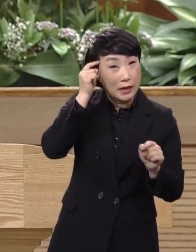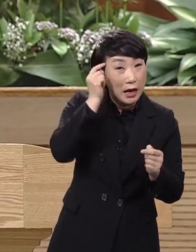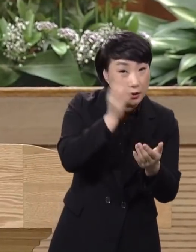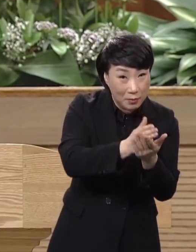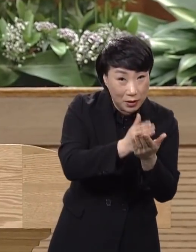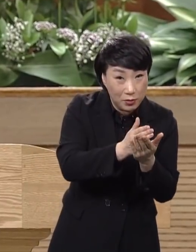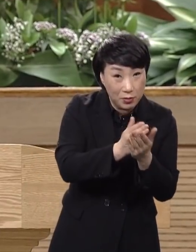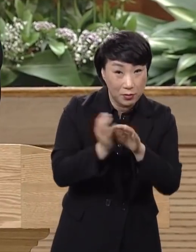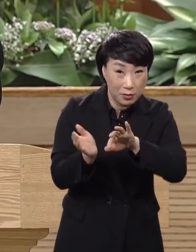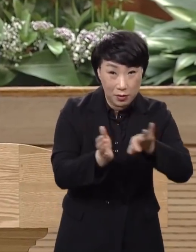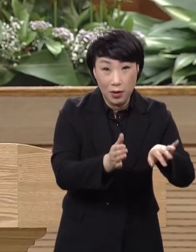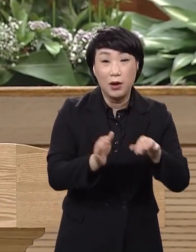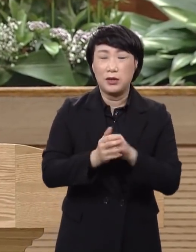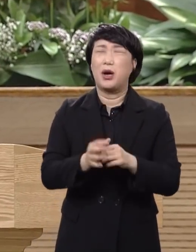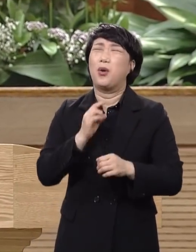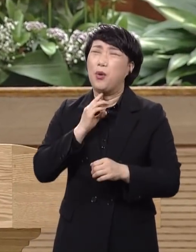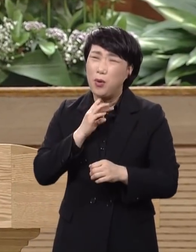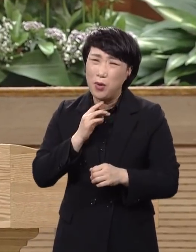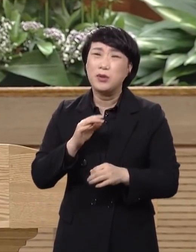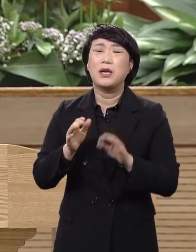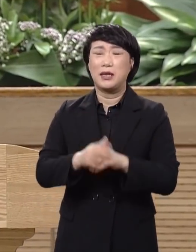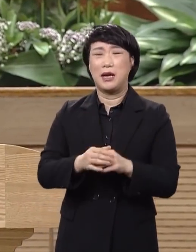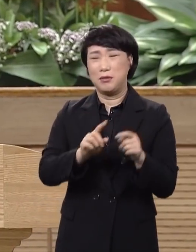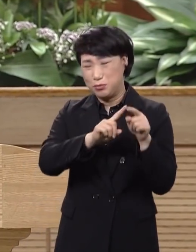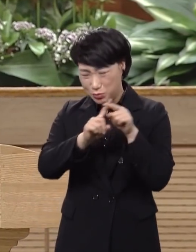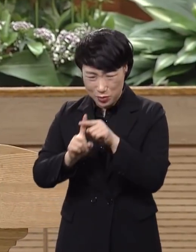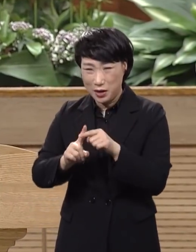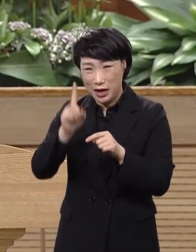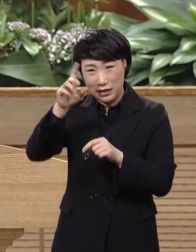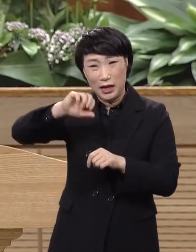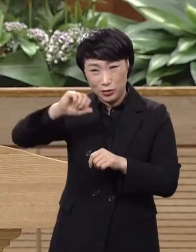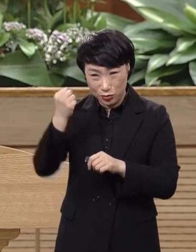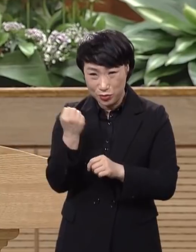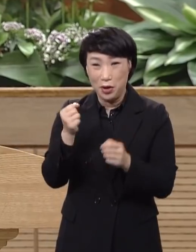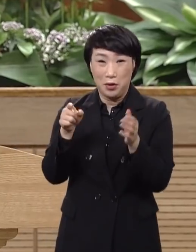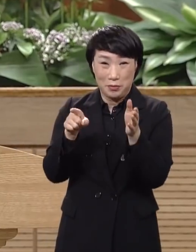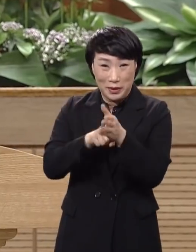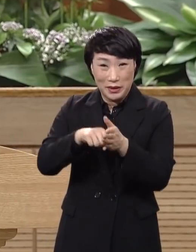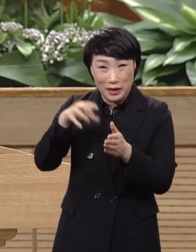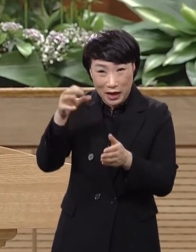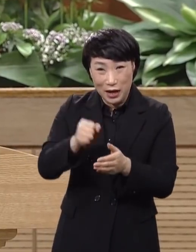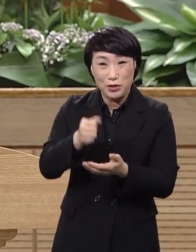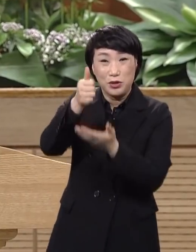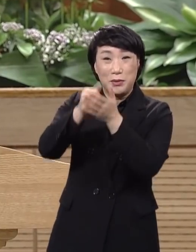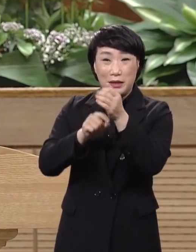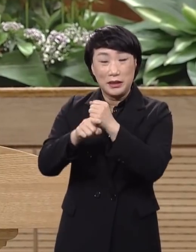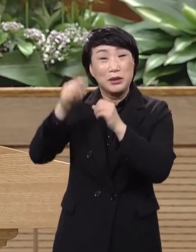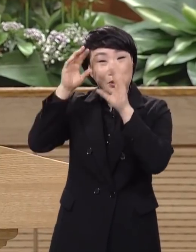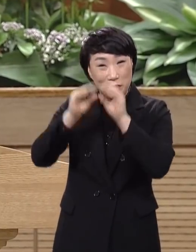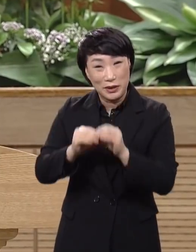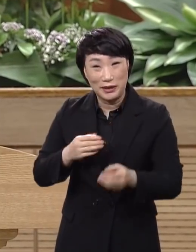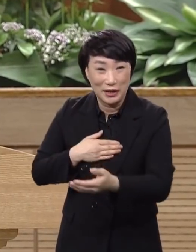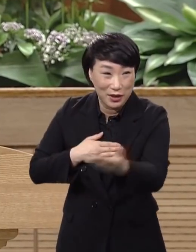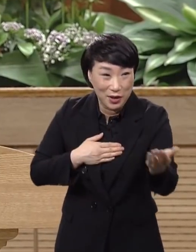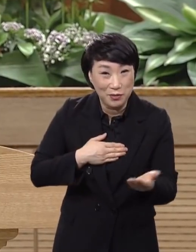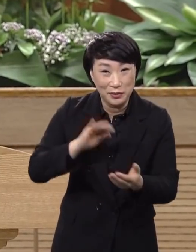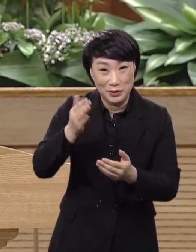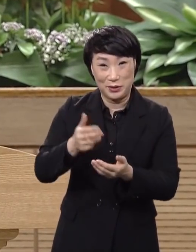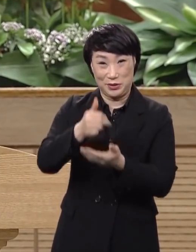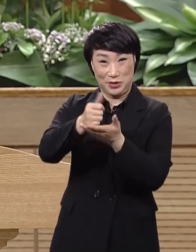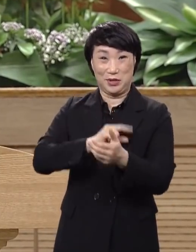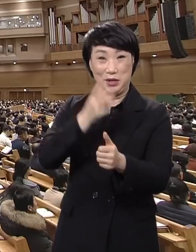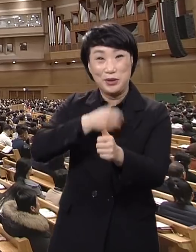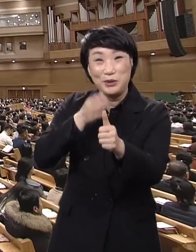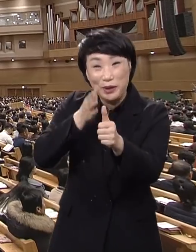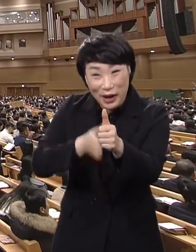말며 오직 이유 없는 순종으로 믿음으로 주님의 뜻에 동의하는 여러분 되기를 주님의